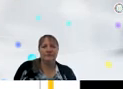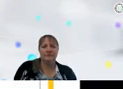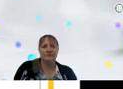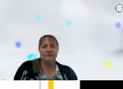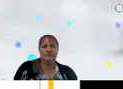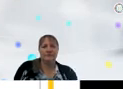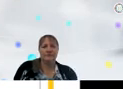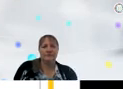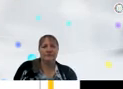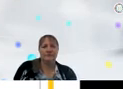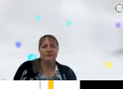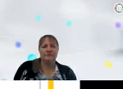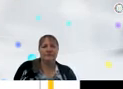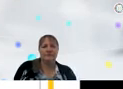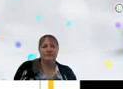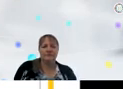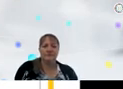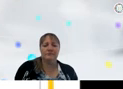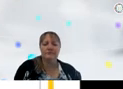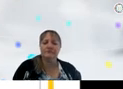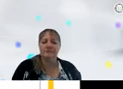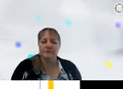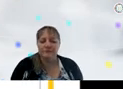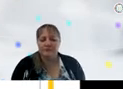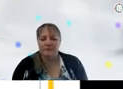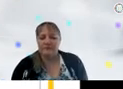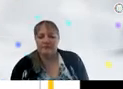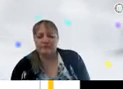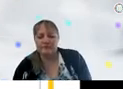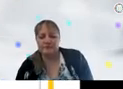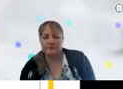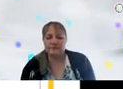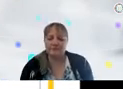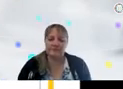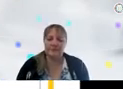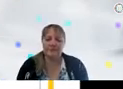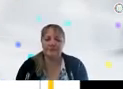Computer? Ist der genau, Tipp. Genau. Mhm. Also so es geht um Computer generell.